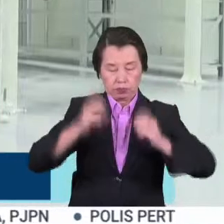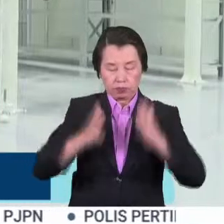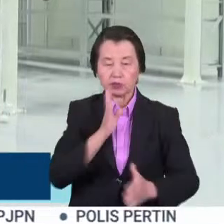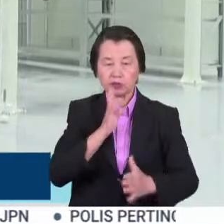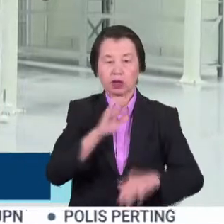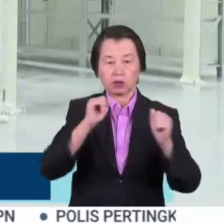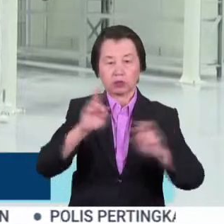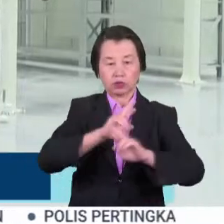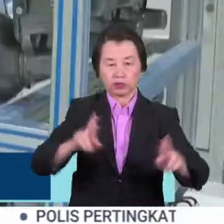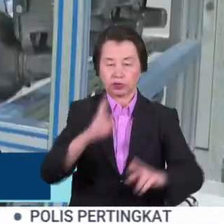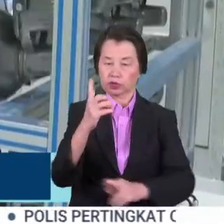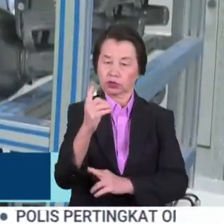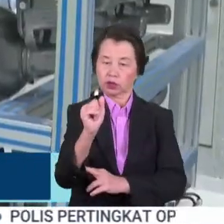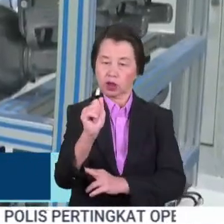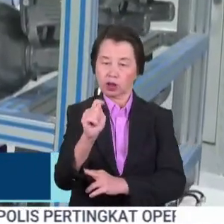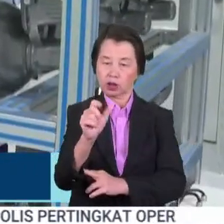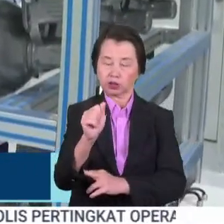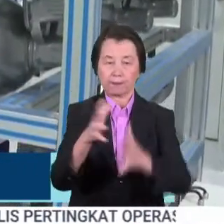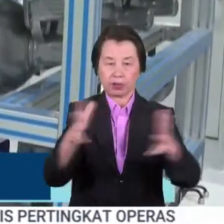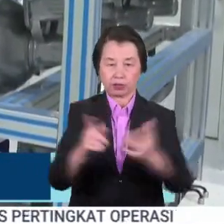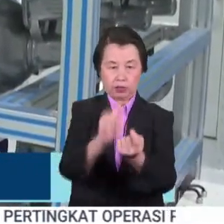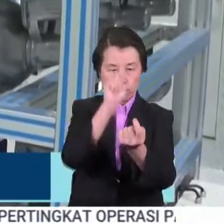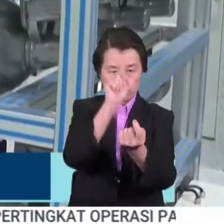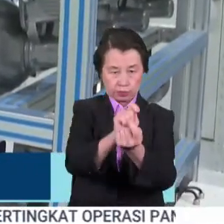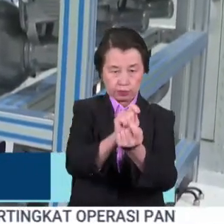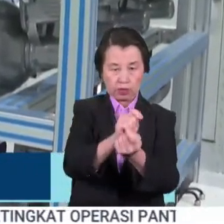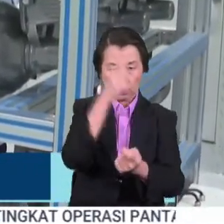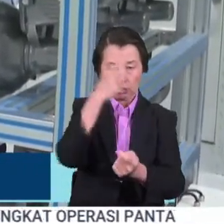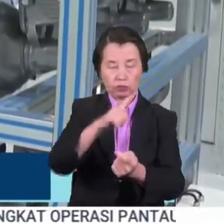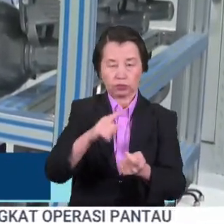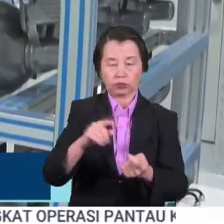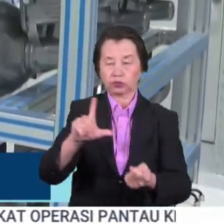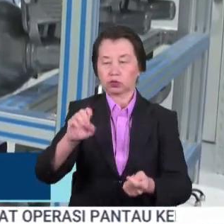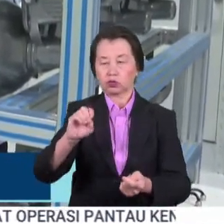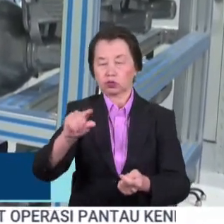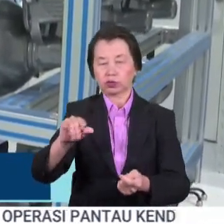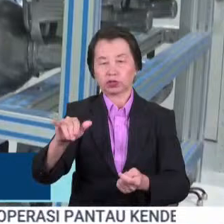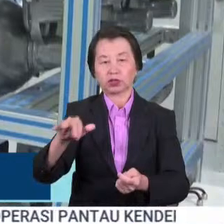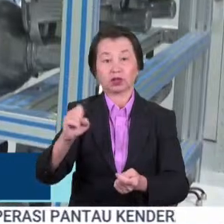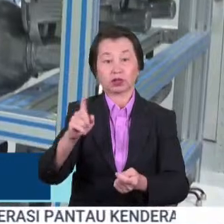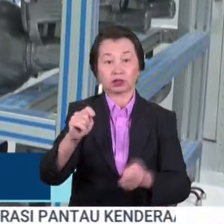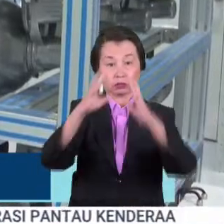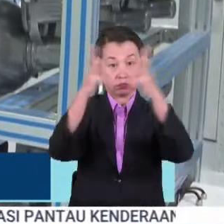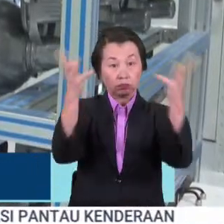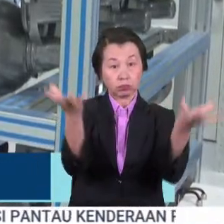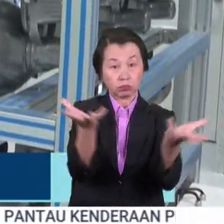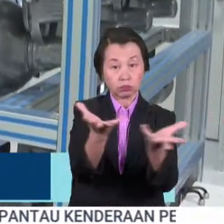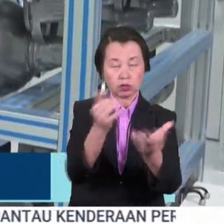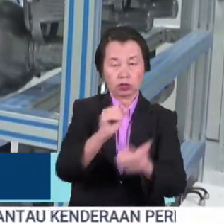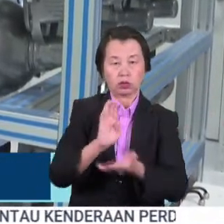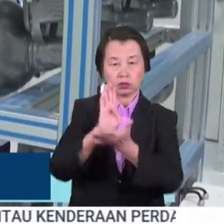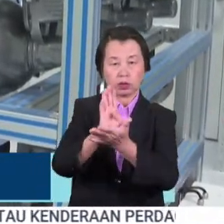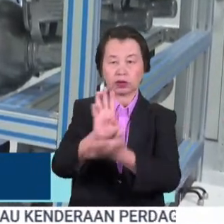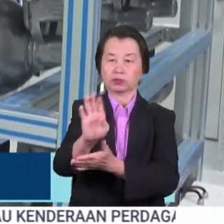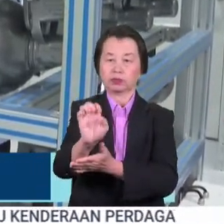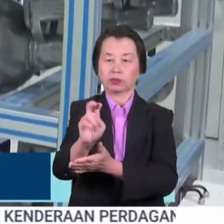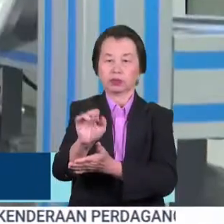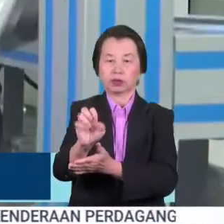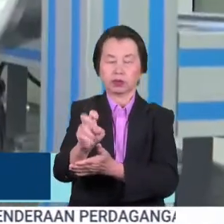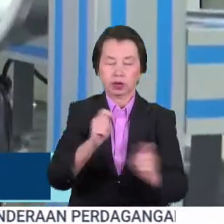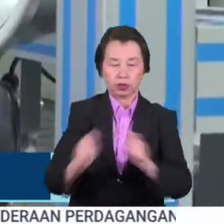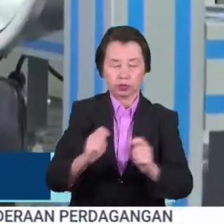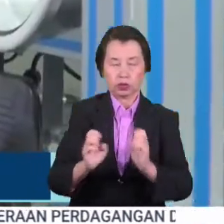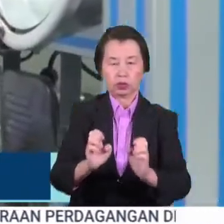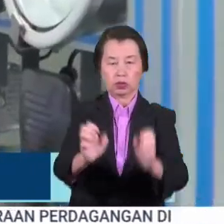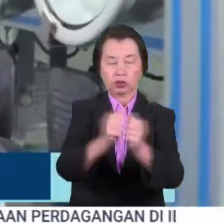boleh menyediakan data besar ketepatan tinggi untuk logistik global. Selain pencegahan dan bantuan bencana, tindak balas